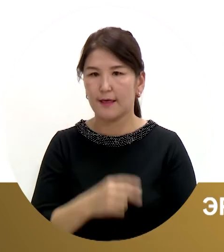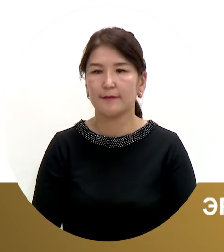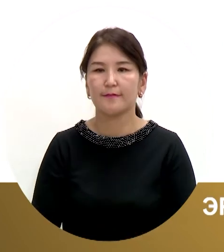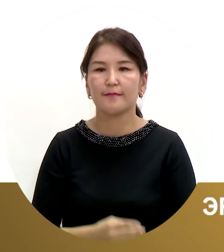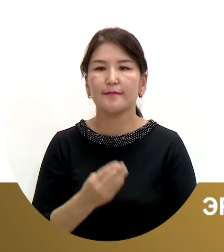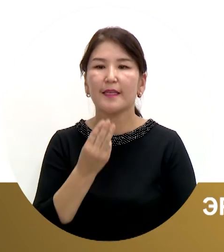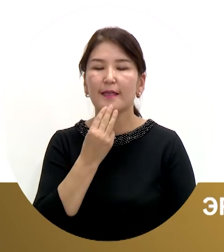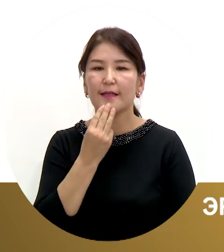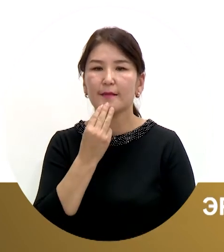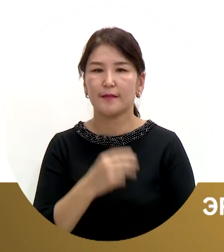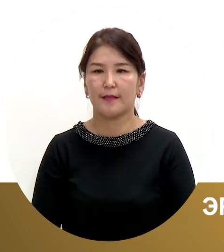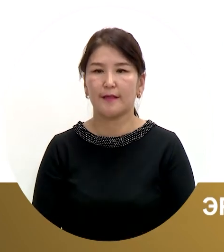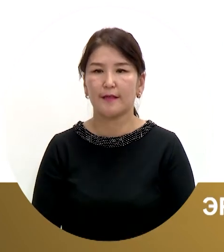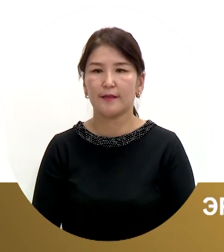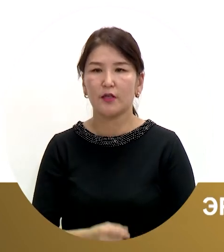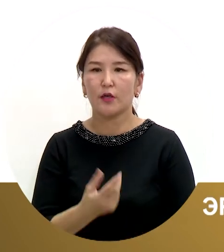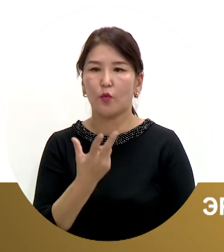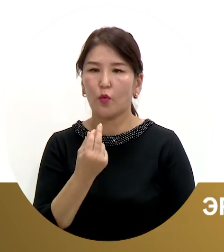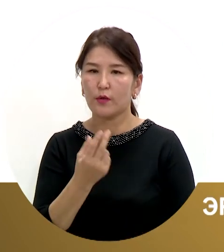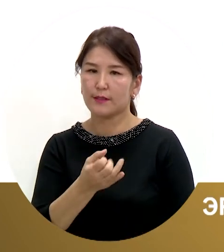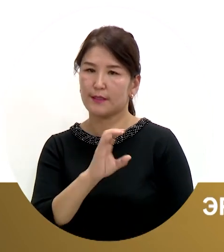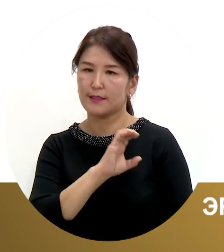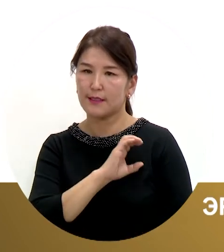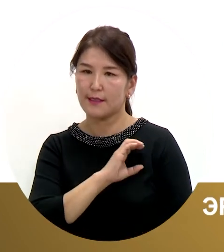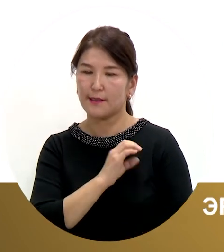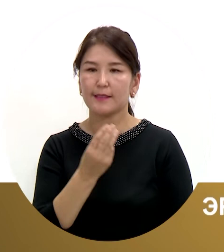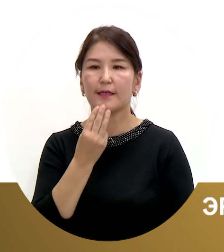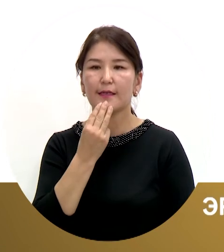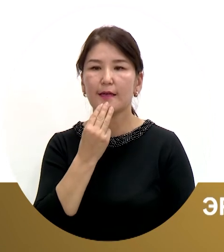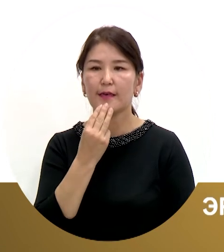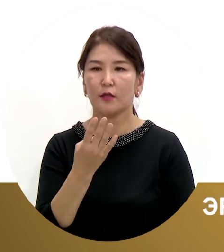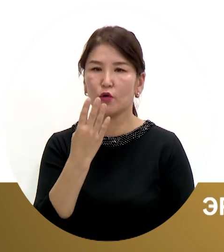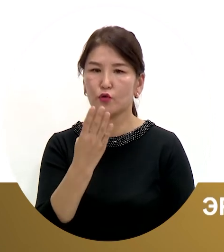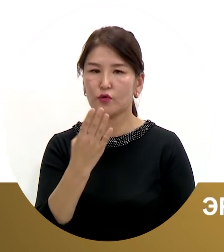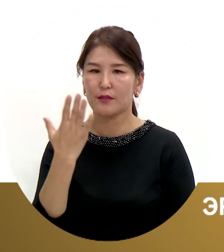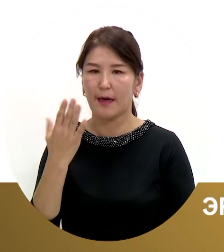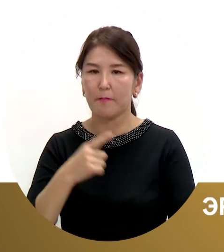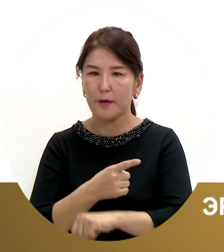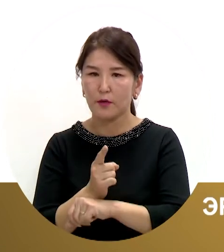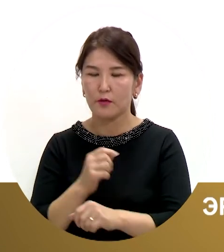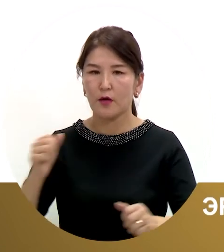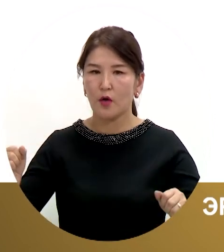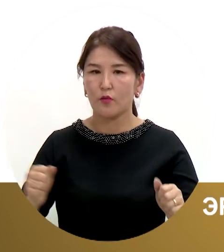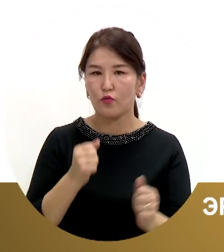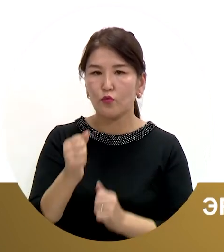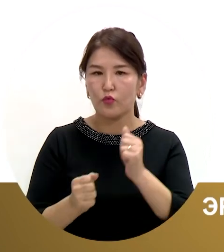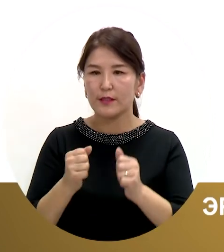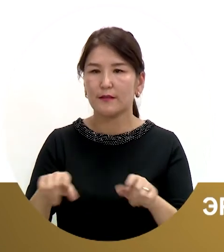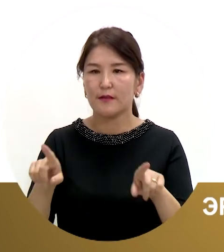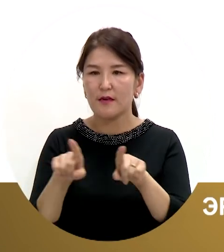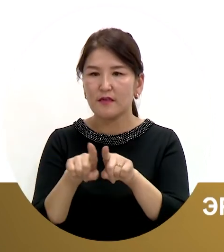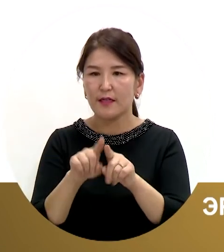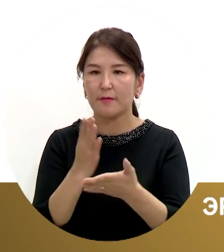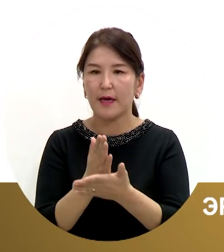За инээмсэглэх, энэ бол чин сэтгэлээсээ инээмсэглэх нь 45 минутын туршид гимнастик хийсэнтэй тэнцдэг байгаа. За